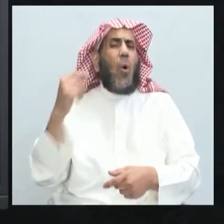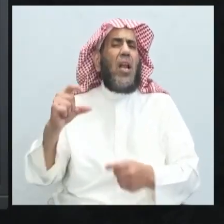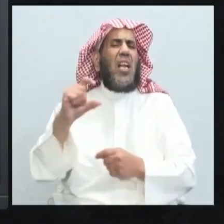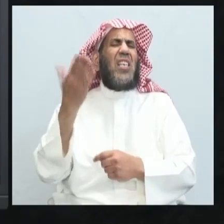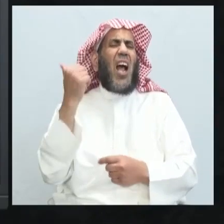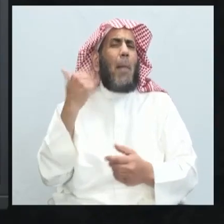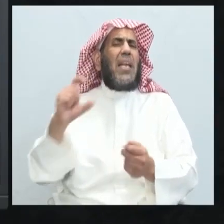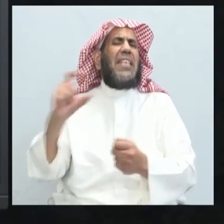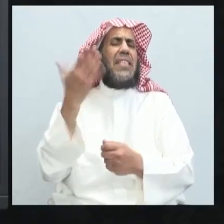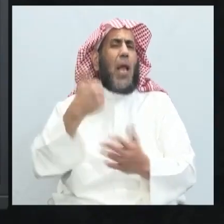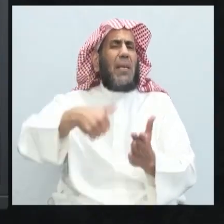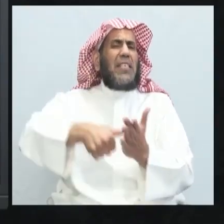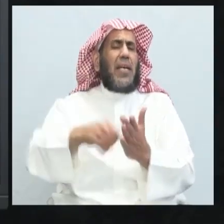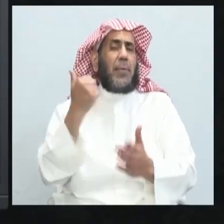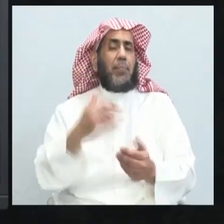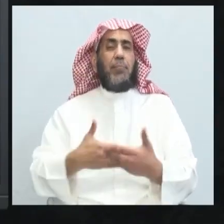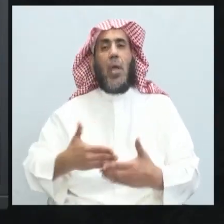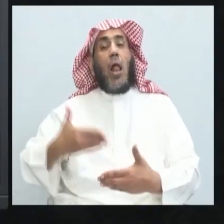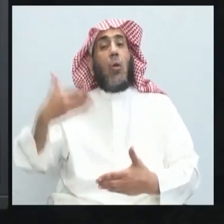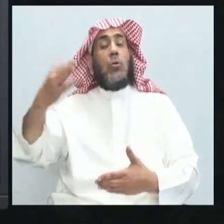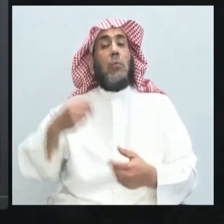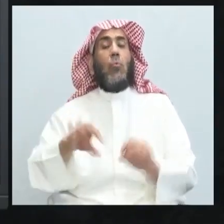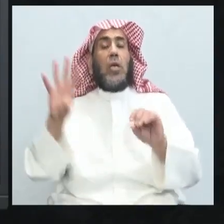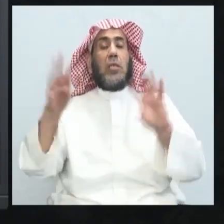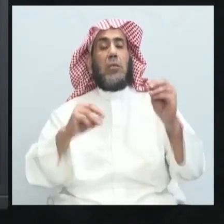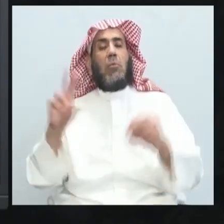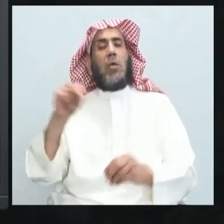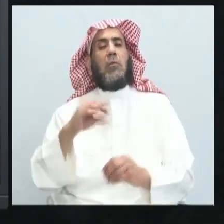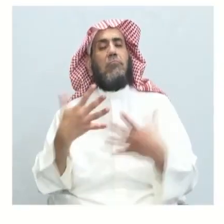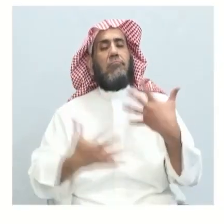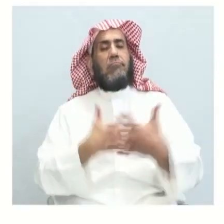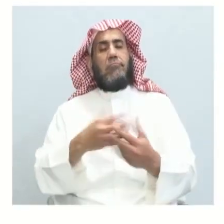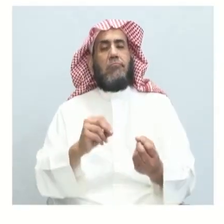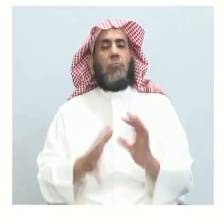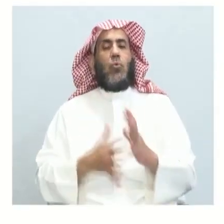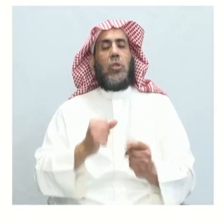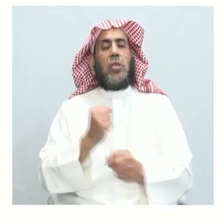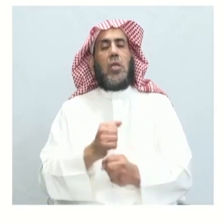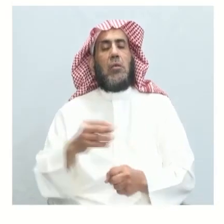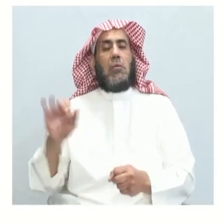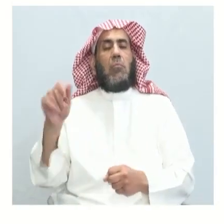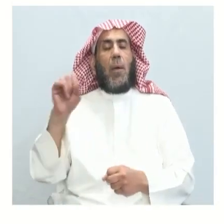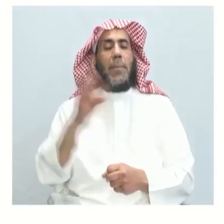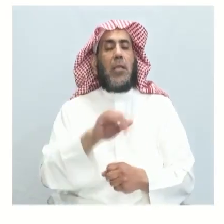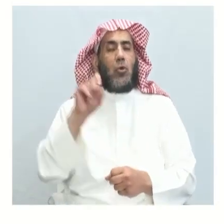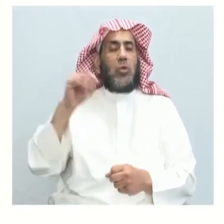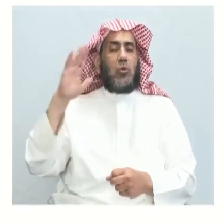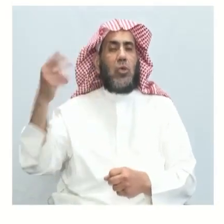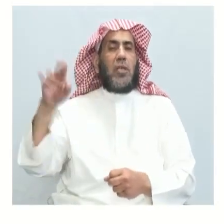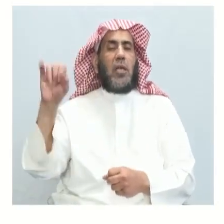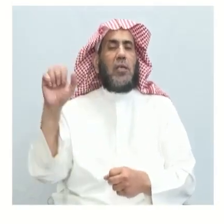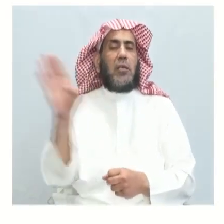وبرز في العصر الجاهلي هي الخطب والقصص والامثال يشاركني في تقديم هذا الدرس في لغه الاشاره الاستاذ محمد القبيشي